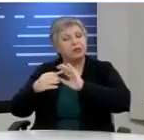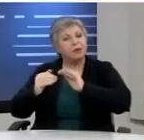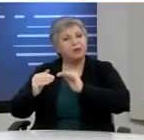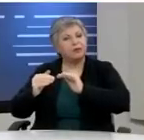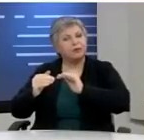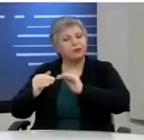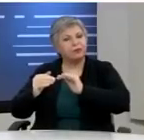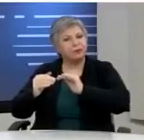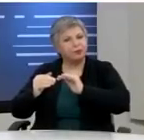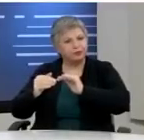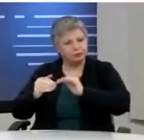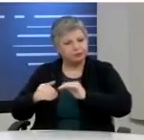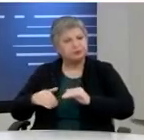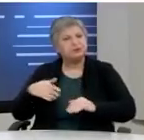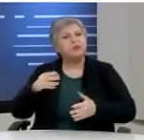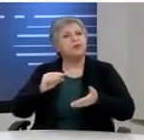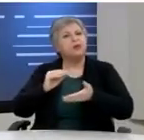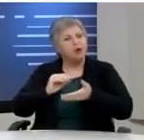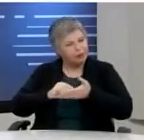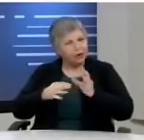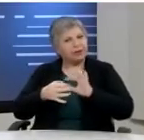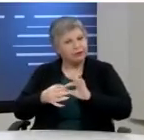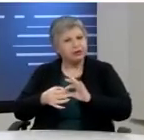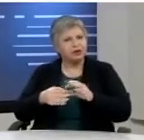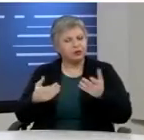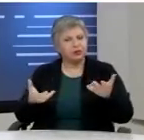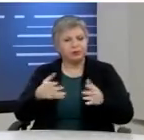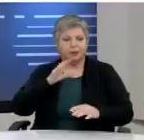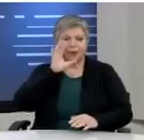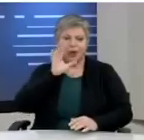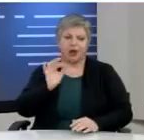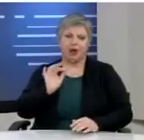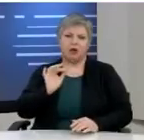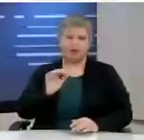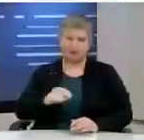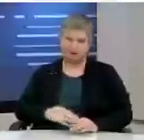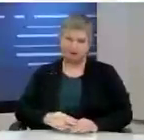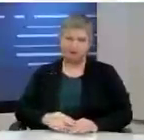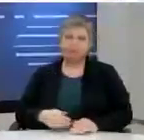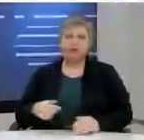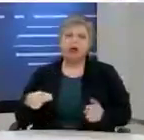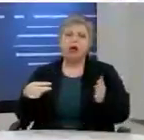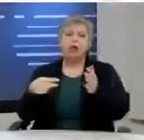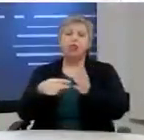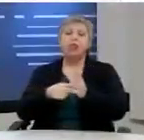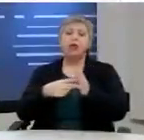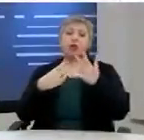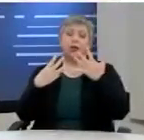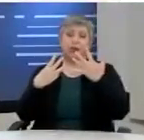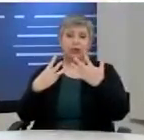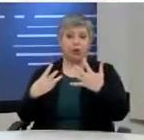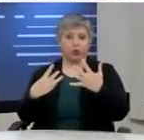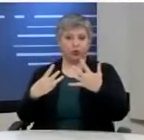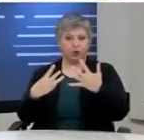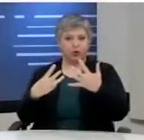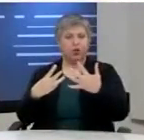Έρχομαι τώρα και σε άλλες ωραίες αλήθειες. Η αλήθεια είναι ότι το 2008, στο